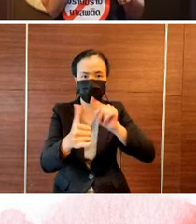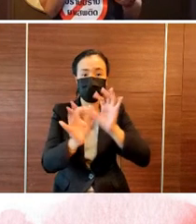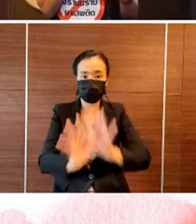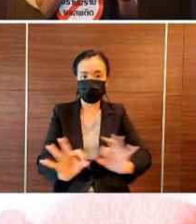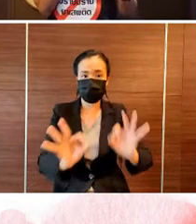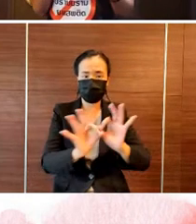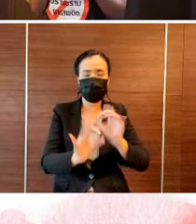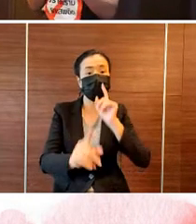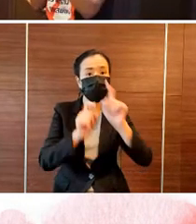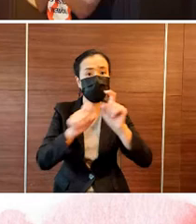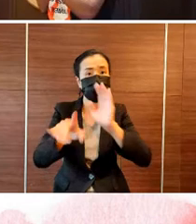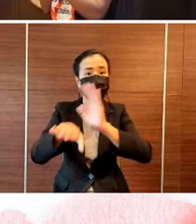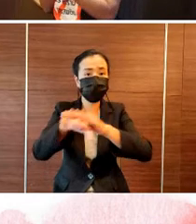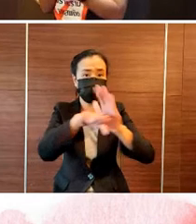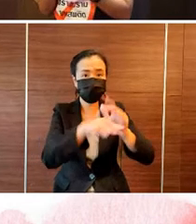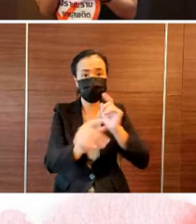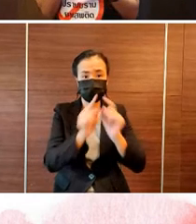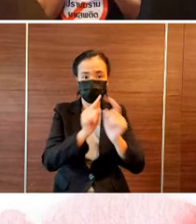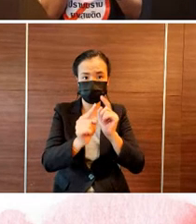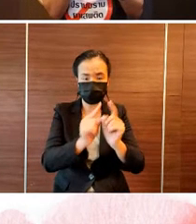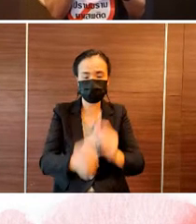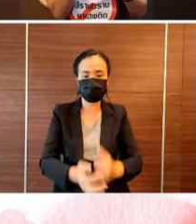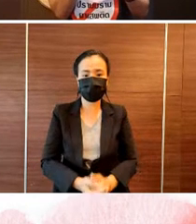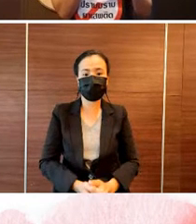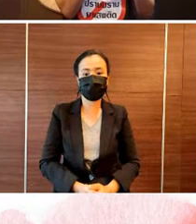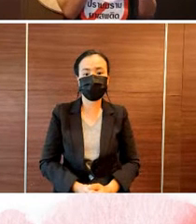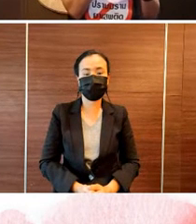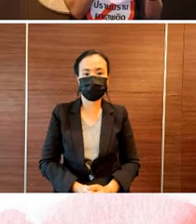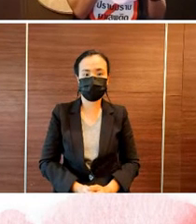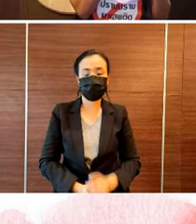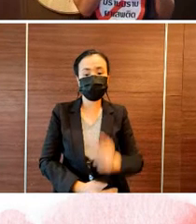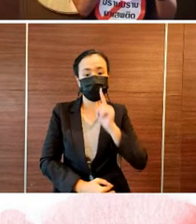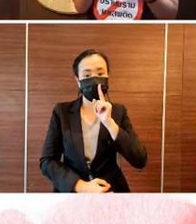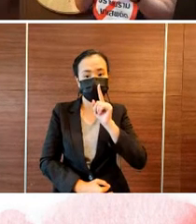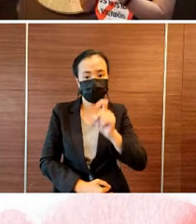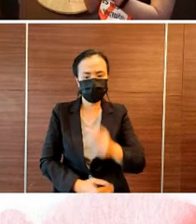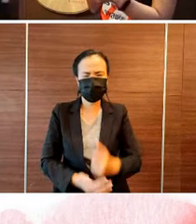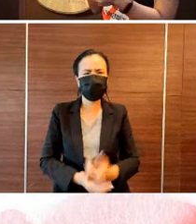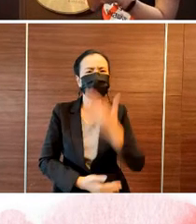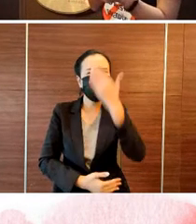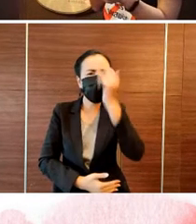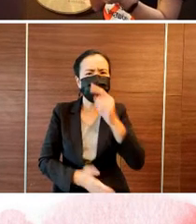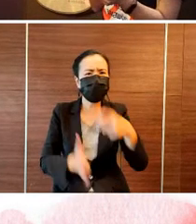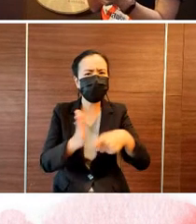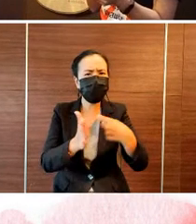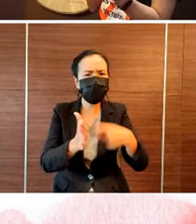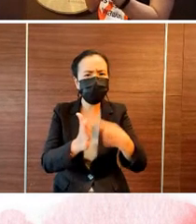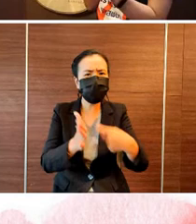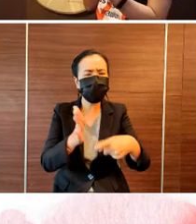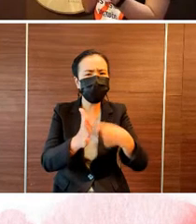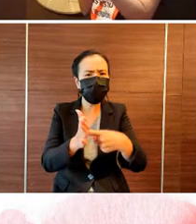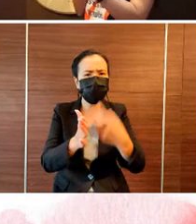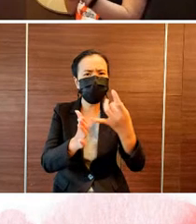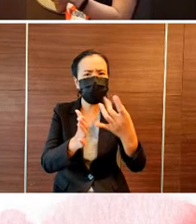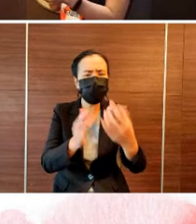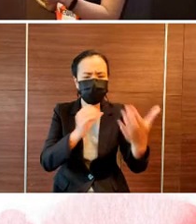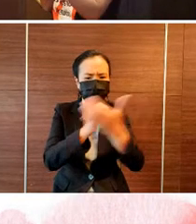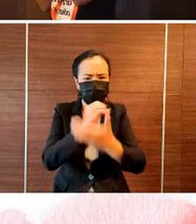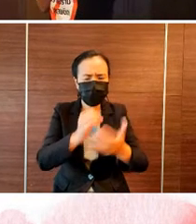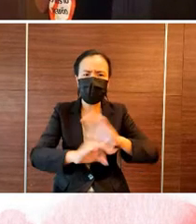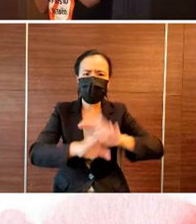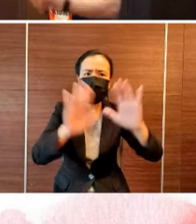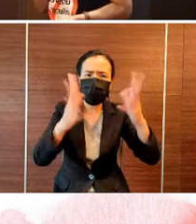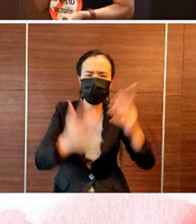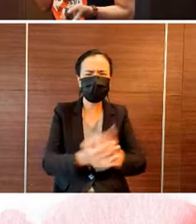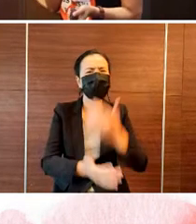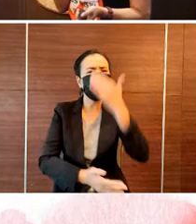มื่อต้องถามหรือชวนคุยเนาะกับคนที่ใช้ยาเสพติดหรือเคมเซ็กเนี่ยต้องถามว่าเพราะอะไรเนาะไม่ใช่ทำไมว่าทำไมคุณถึงไปใช้ยาทำไมคุณไม่เลิกสักทีโอ้